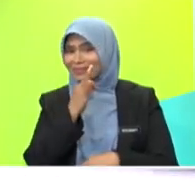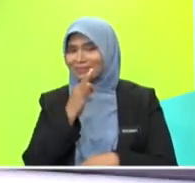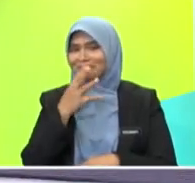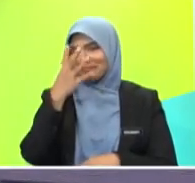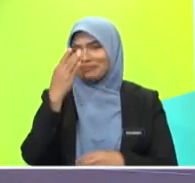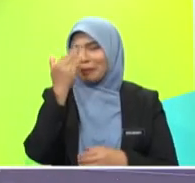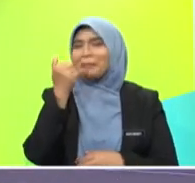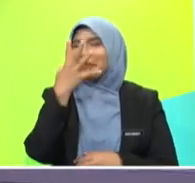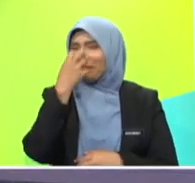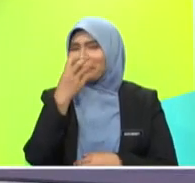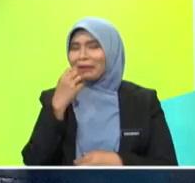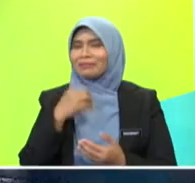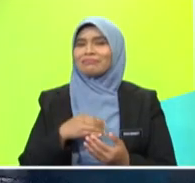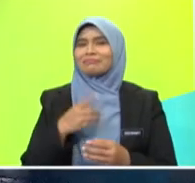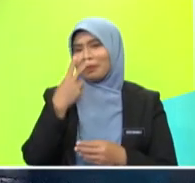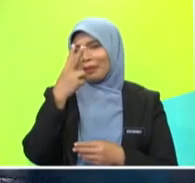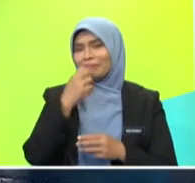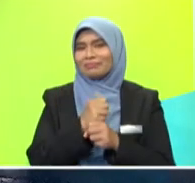Tengok nih